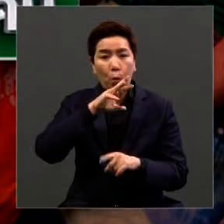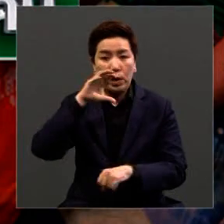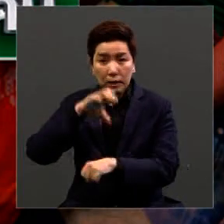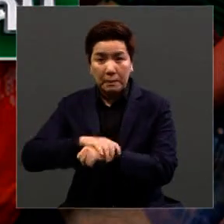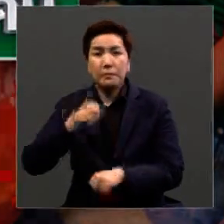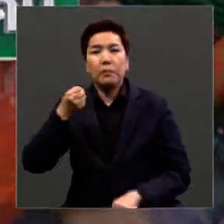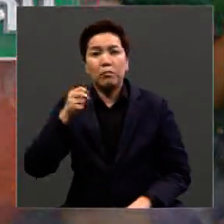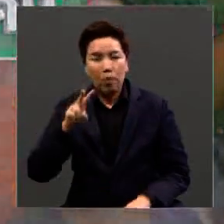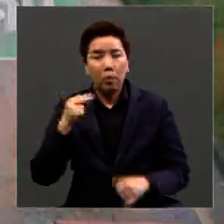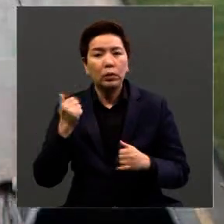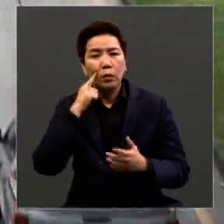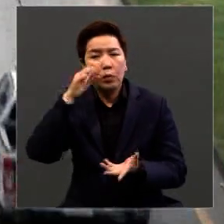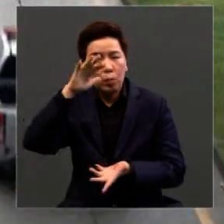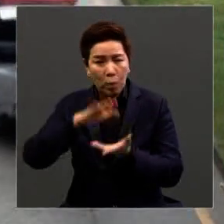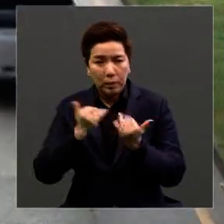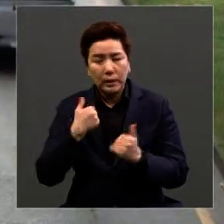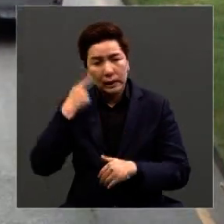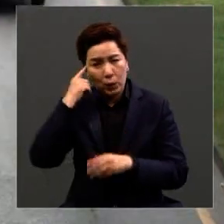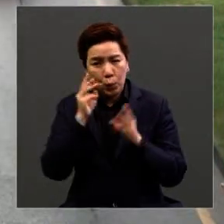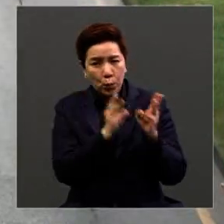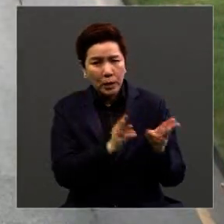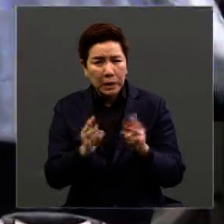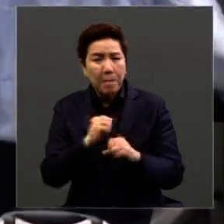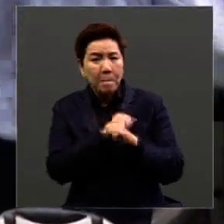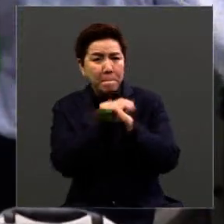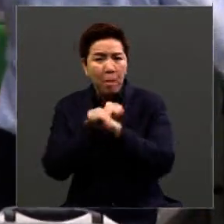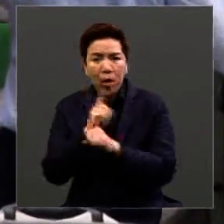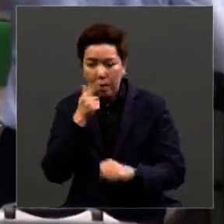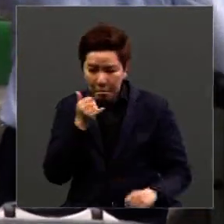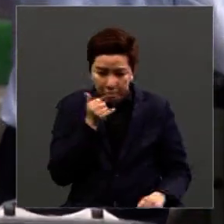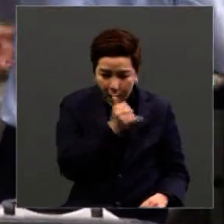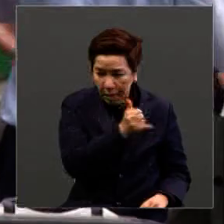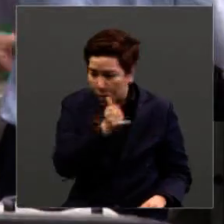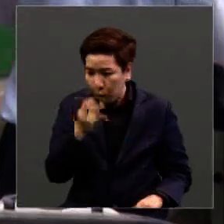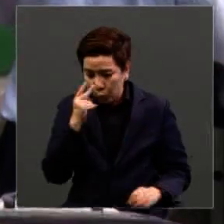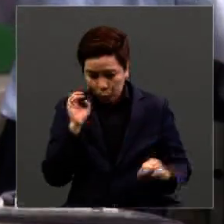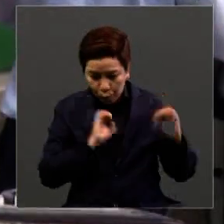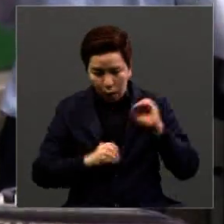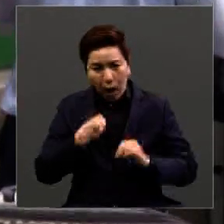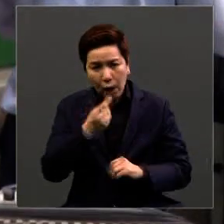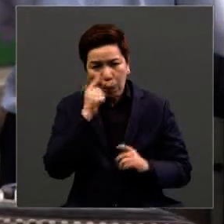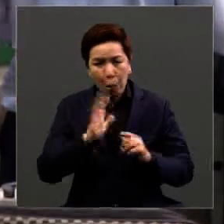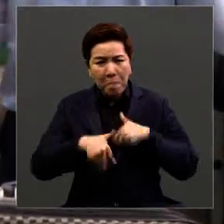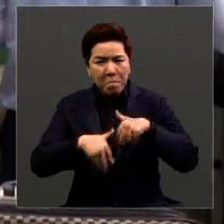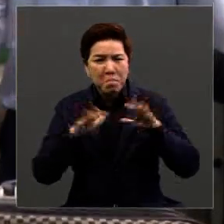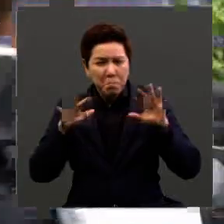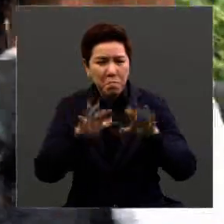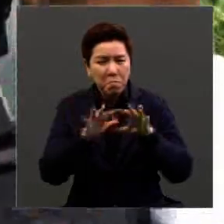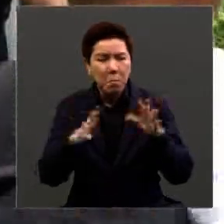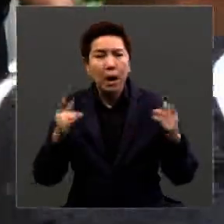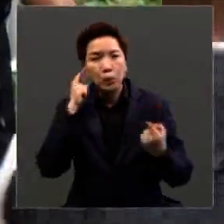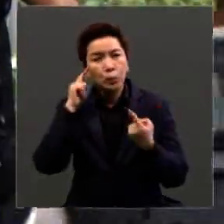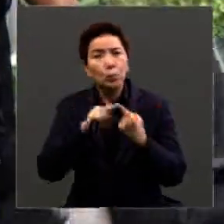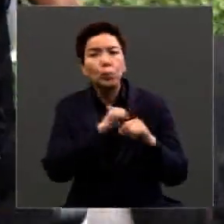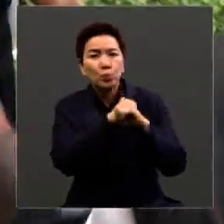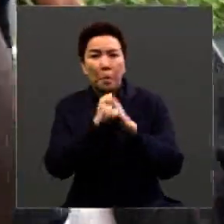12คนซึ่งเจ้าหน้าที่ได้วางแนวทางป้องกันลงพื้นที่ดูแลความปลอดภัยในจุดที่มีประชาชนหนาแน่นเพื่อป้